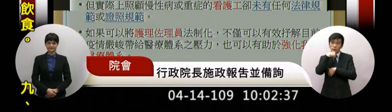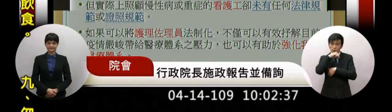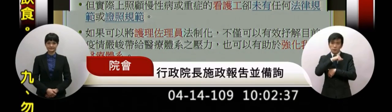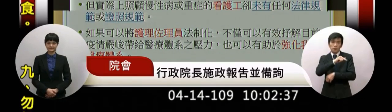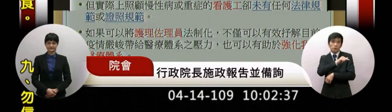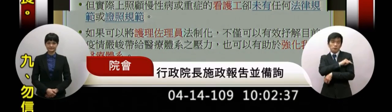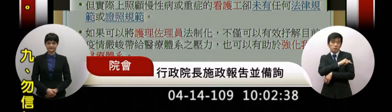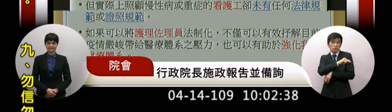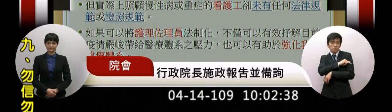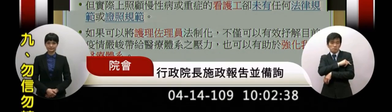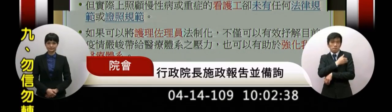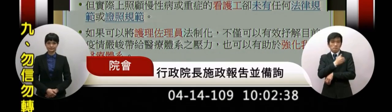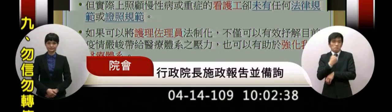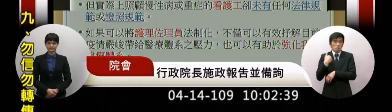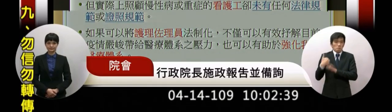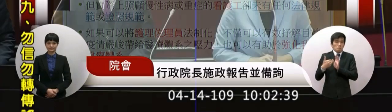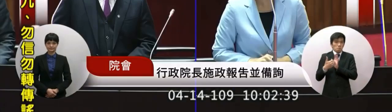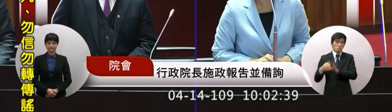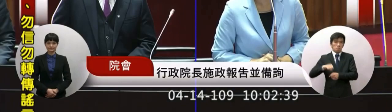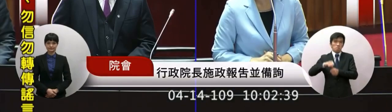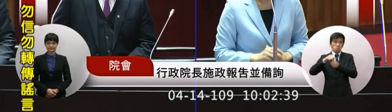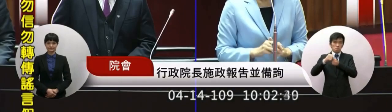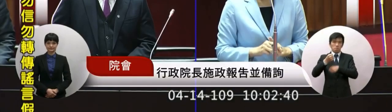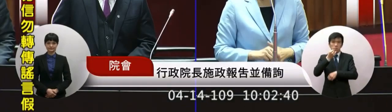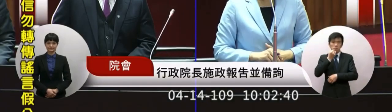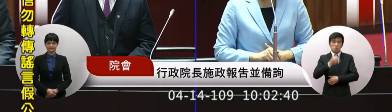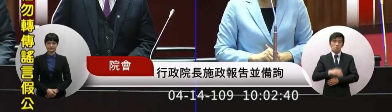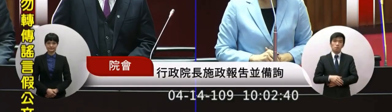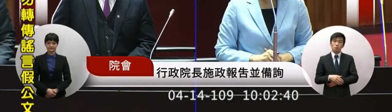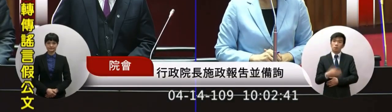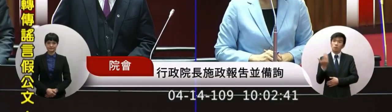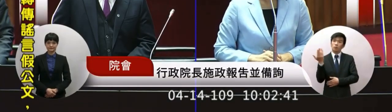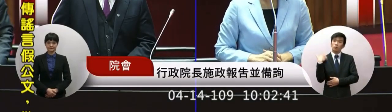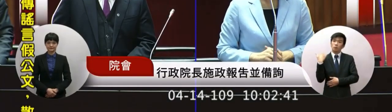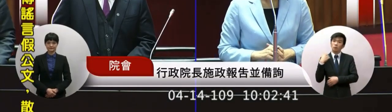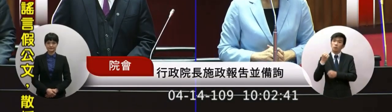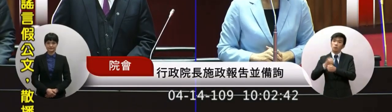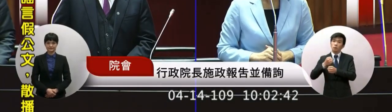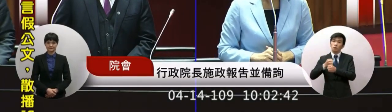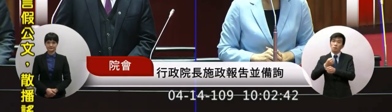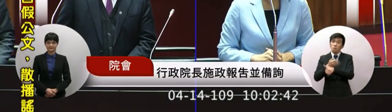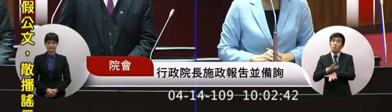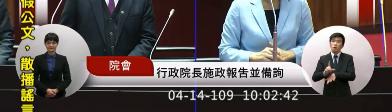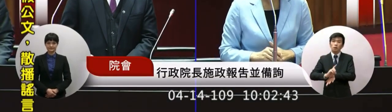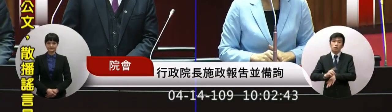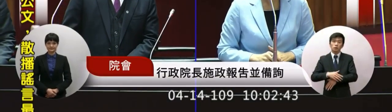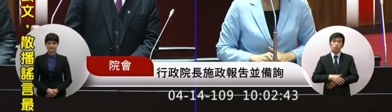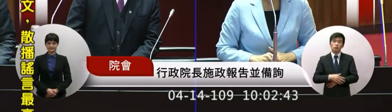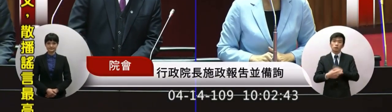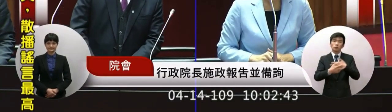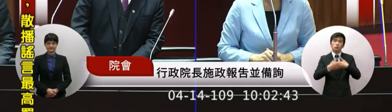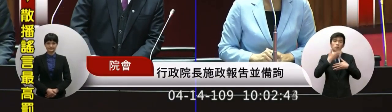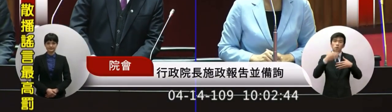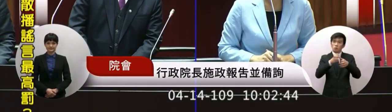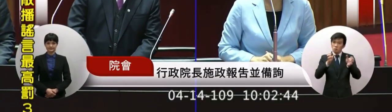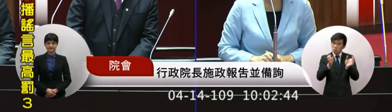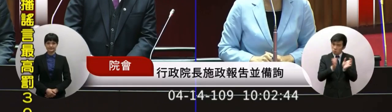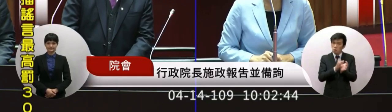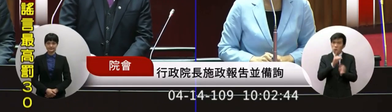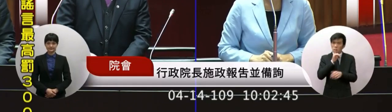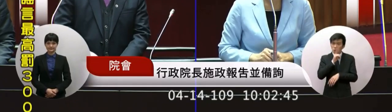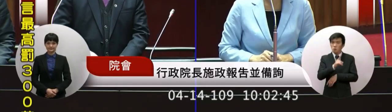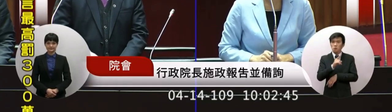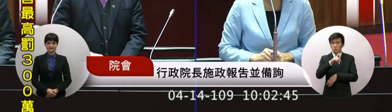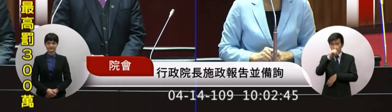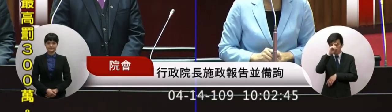疗体系。好，过去曾经怎么做？卫福部也曾经表示要修改医院照顾管